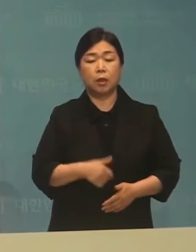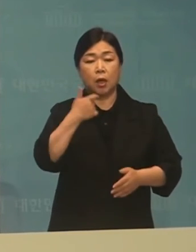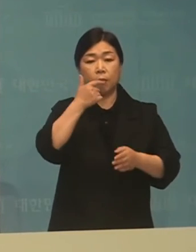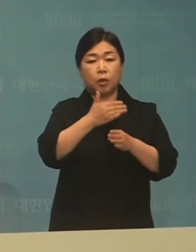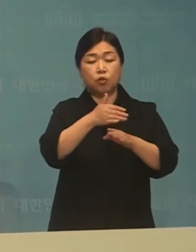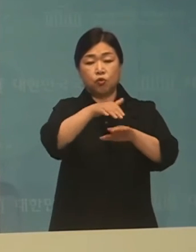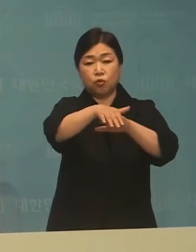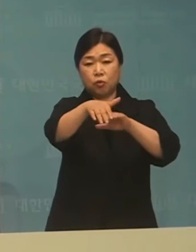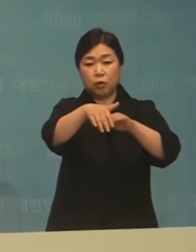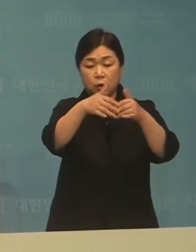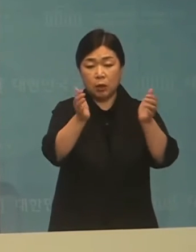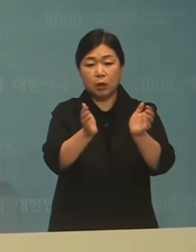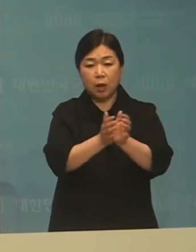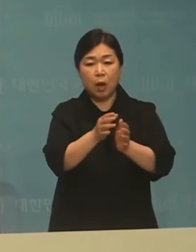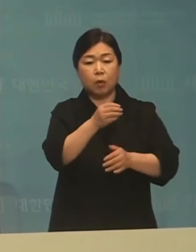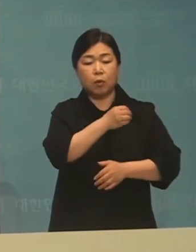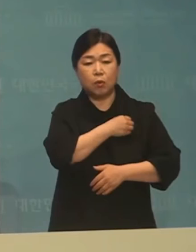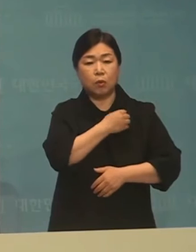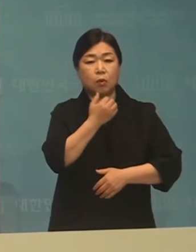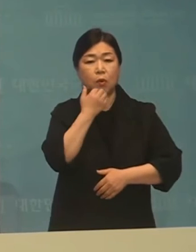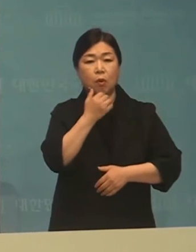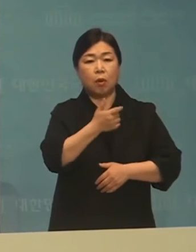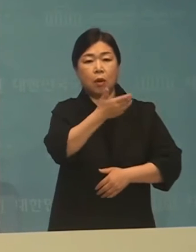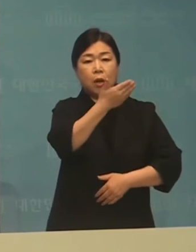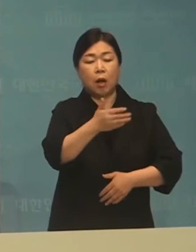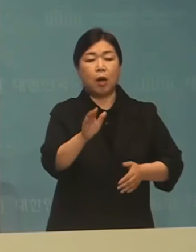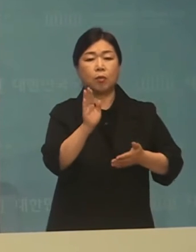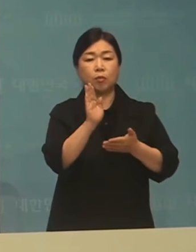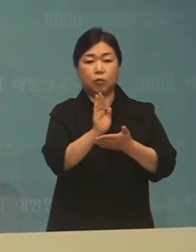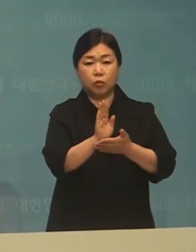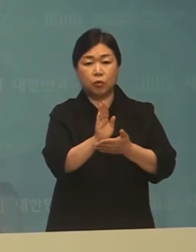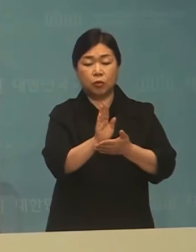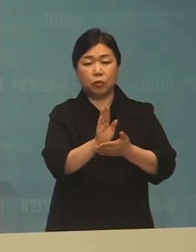민주당 소속 서울 강북의 어느